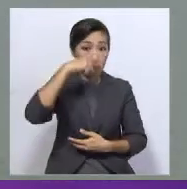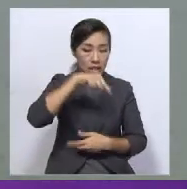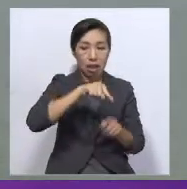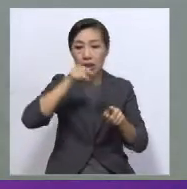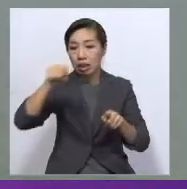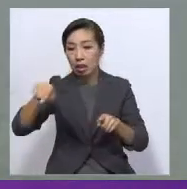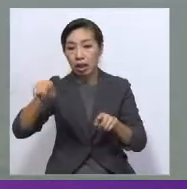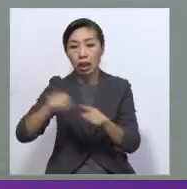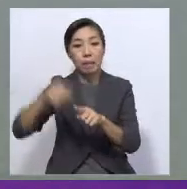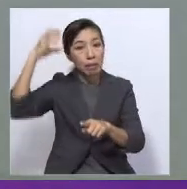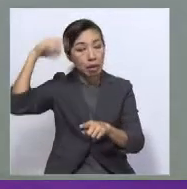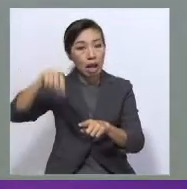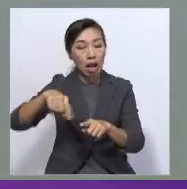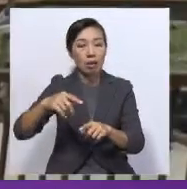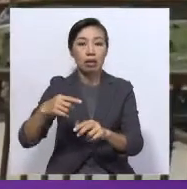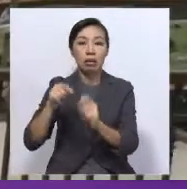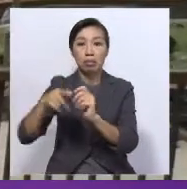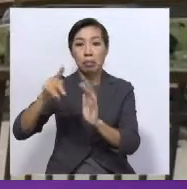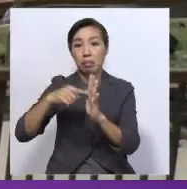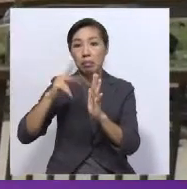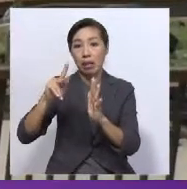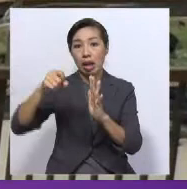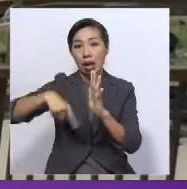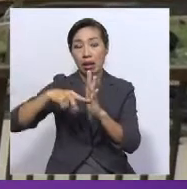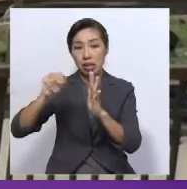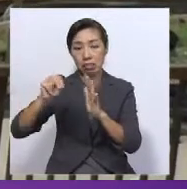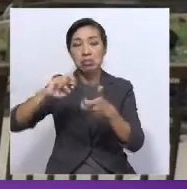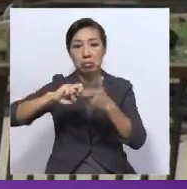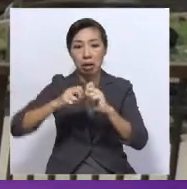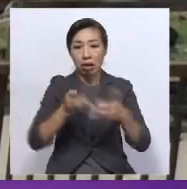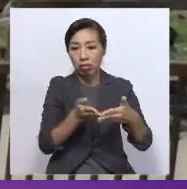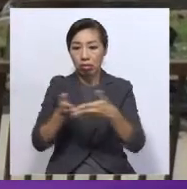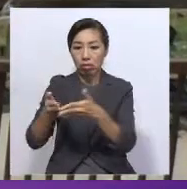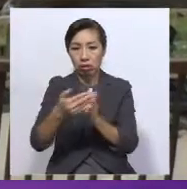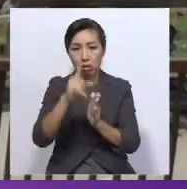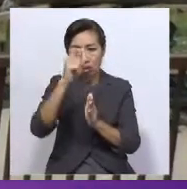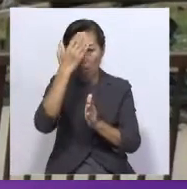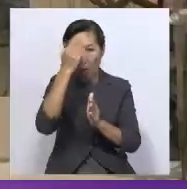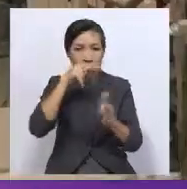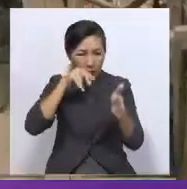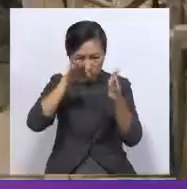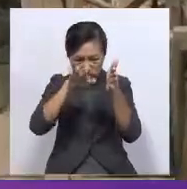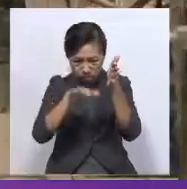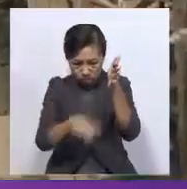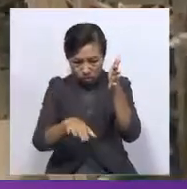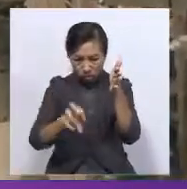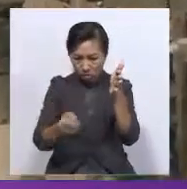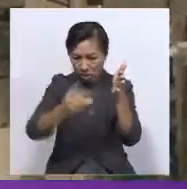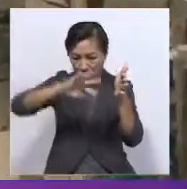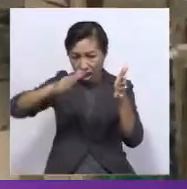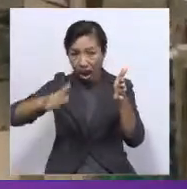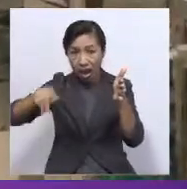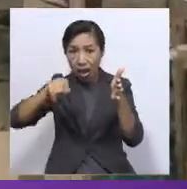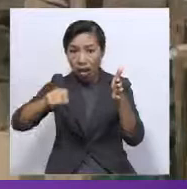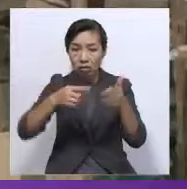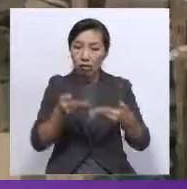ของสปป.ลาวนะครับต้องประสบกับปัญหาหลังจากระดับน้ำในแม่น้ำโขงลดลงค่อนข้างมากจนตอนนี้นะครับก็เกิดสันดอนทราย